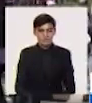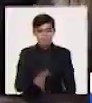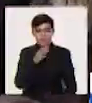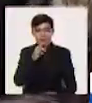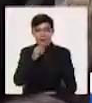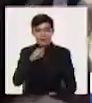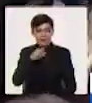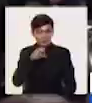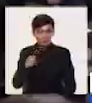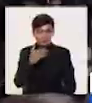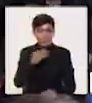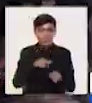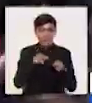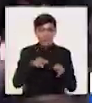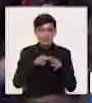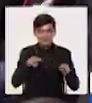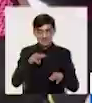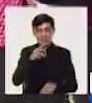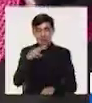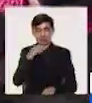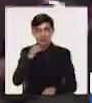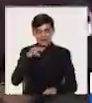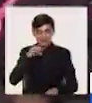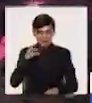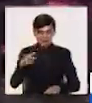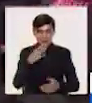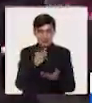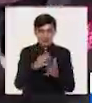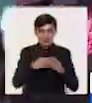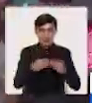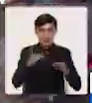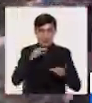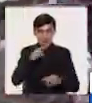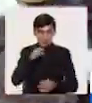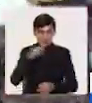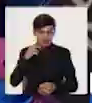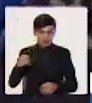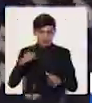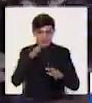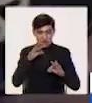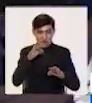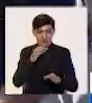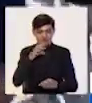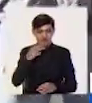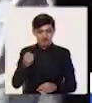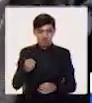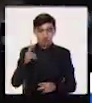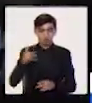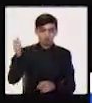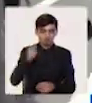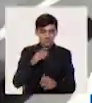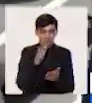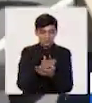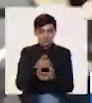Канаданың премьер-министрі Джастин Трюдо бір отбасы мүшелерінің бір-бірімен қауышуына немесе Канадаға ақштан түпкілікті көшіп келетіндерге